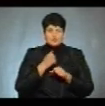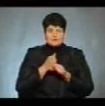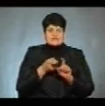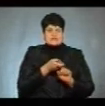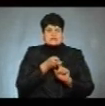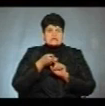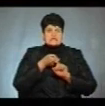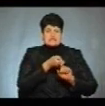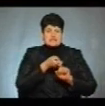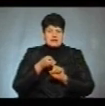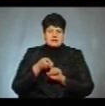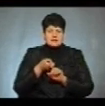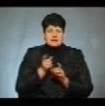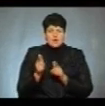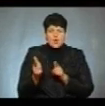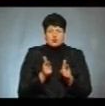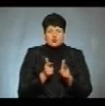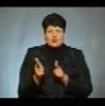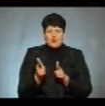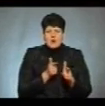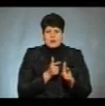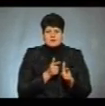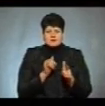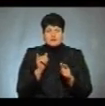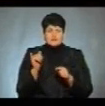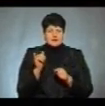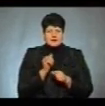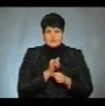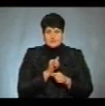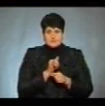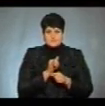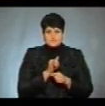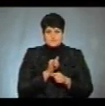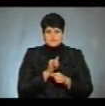з'єднання під час готування і безпосередньо